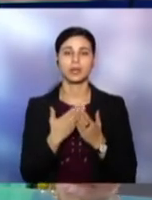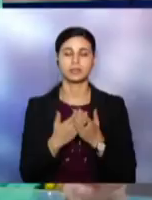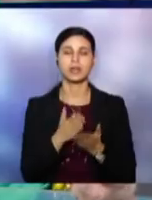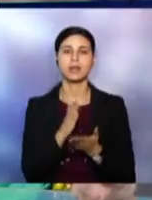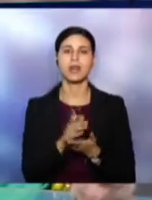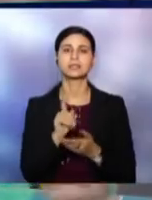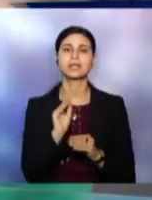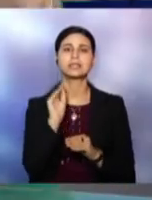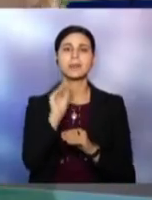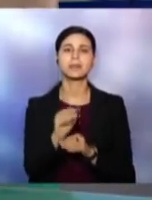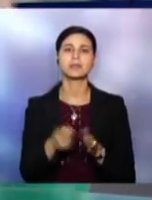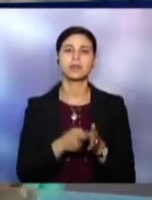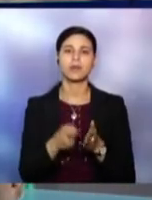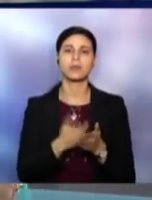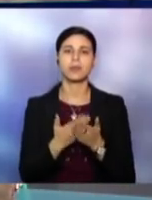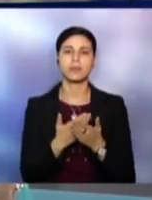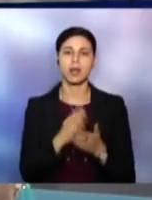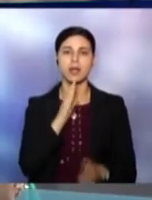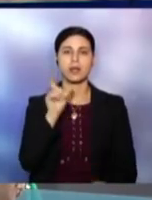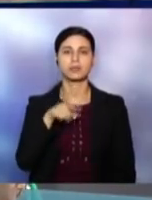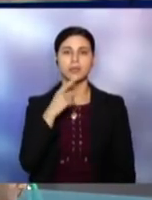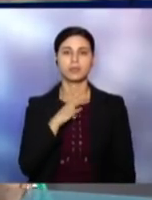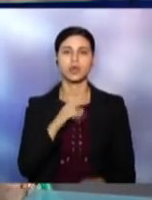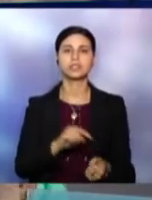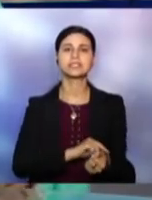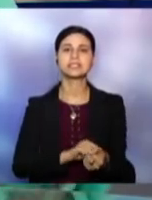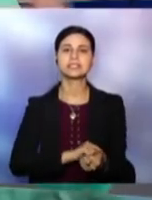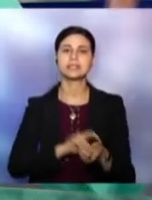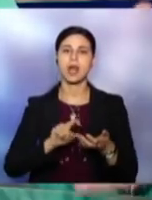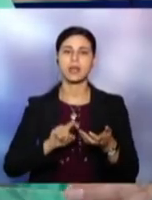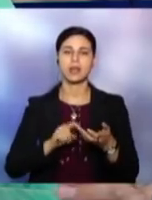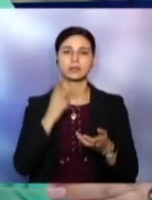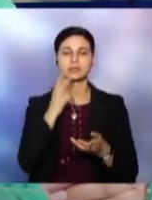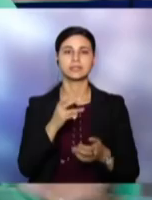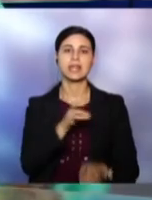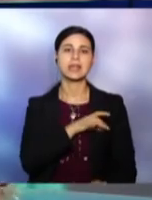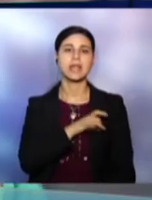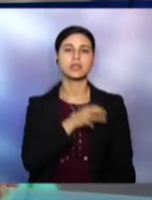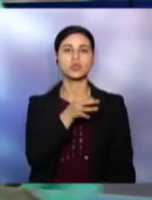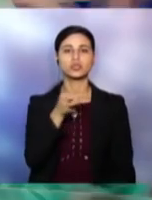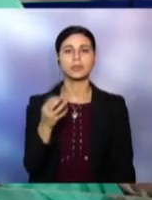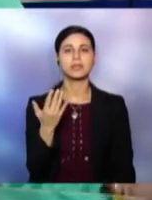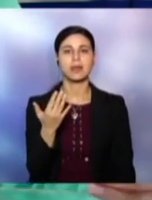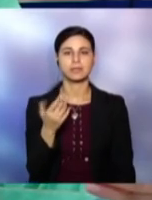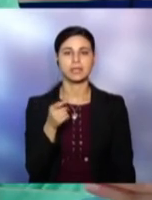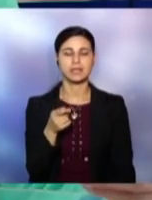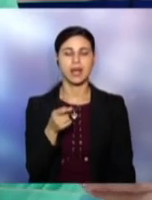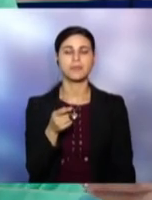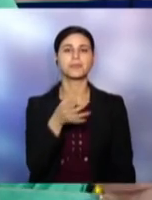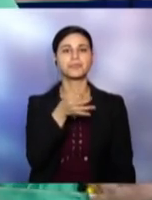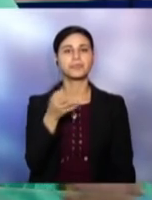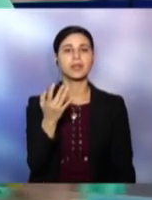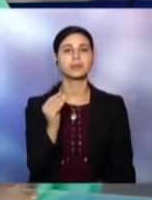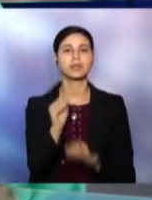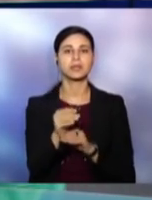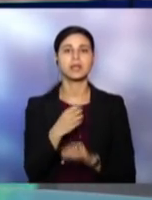რაღაც დამატებითი კვლევები, იგივე აი ქალბატონი ამბობდა სისხლის საერთო ანალიზი. ხო, ლეიკოციტების რაოდენობის მომატება, ნეიტროფილების რაოდენობის მომატება,